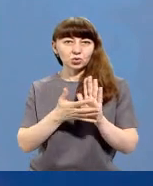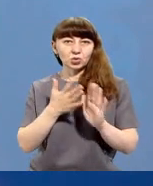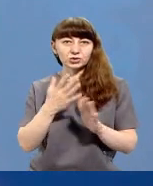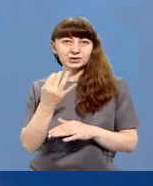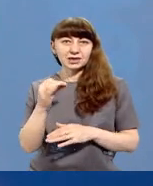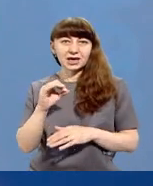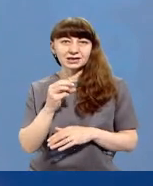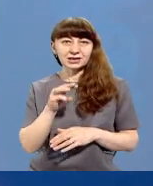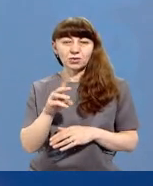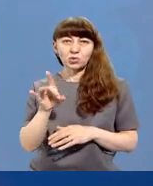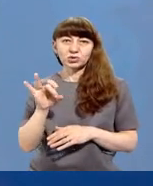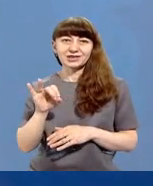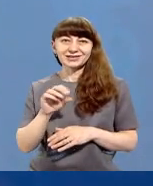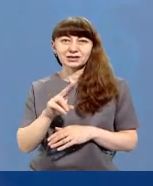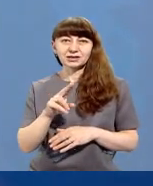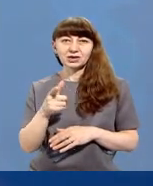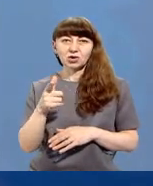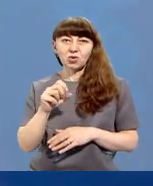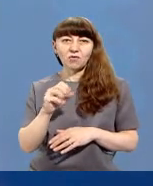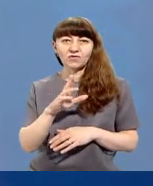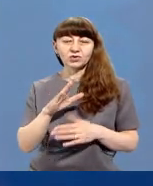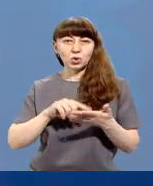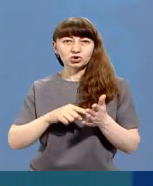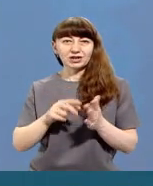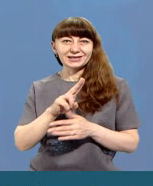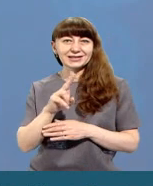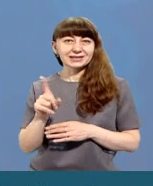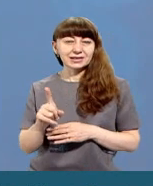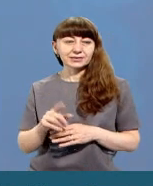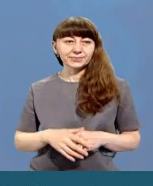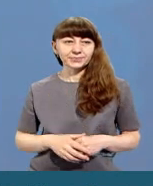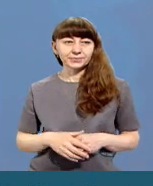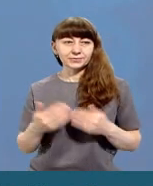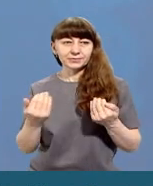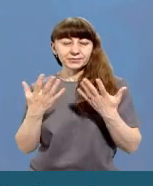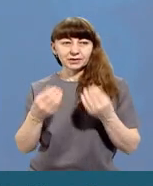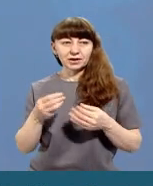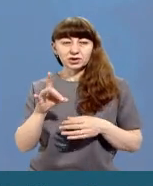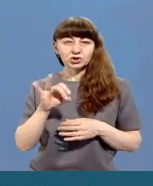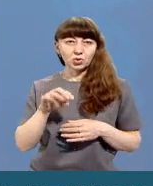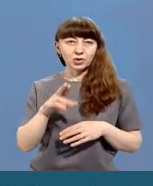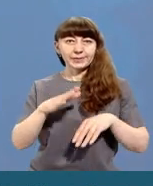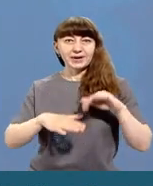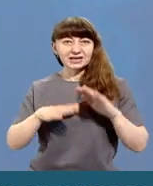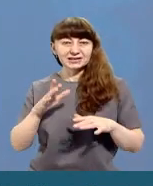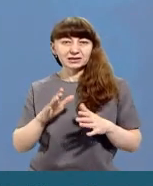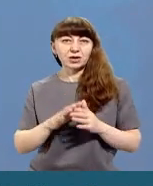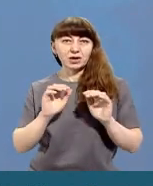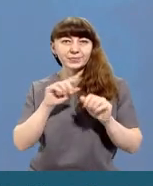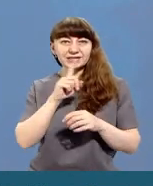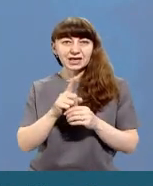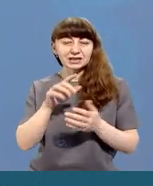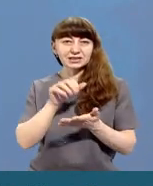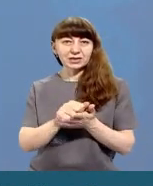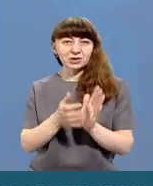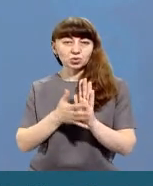сайте booking.gov.kz. На сегодняшний день бронирование также на теоретический и практический экзамен обязательно.